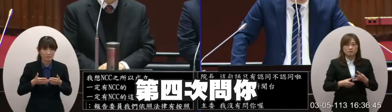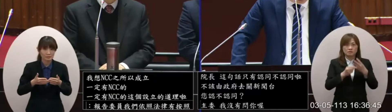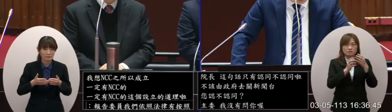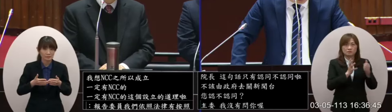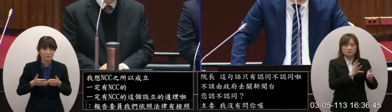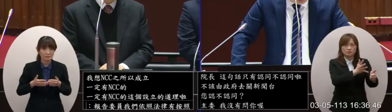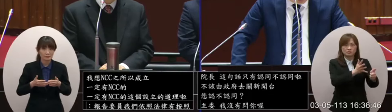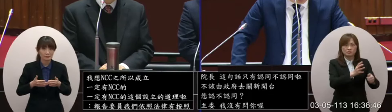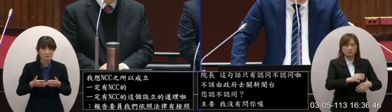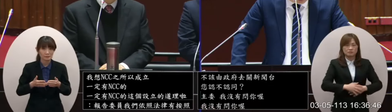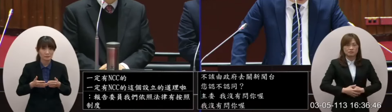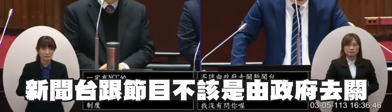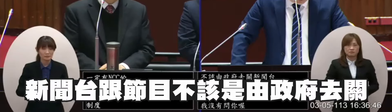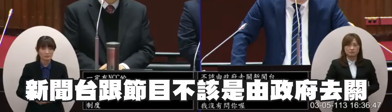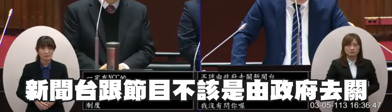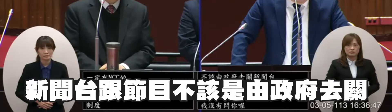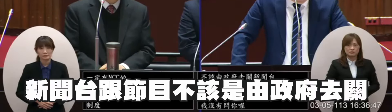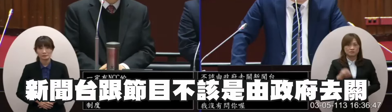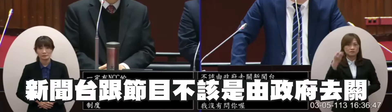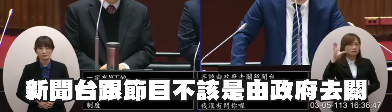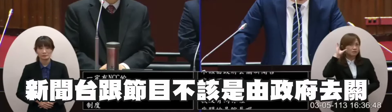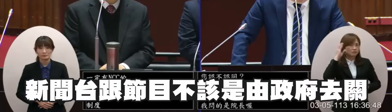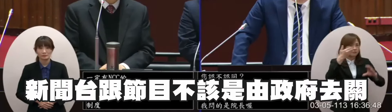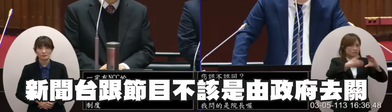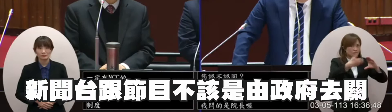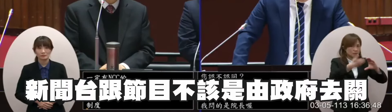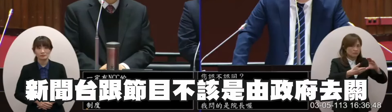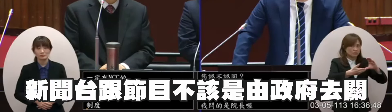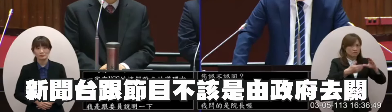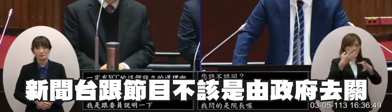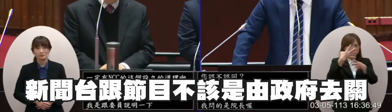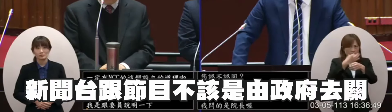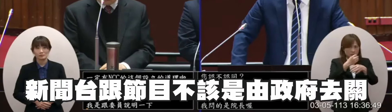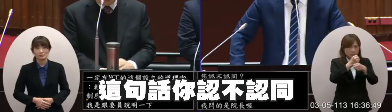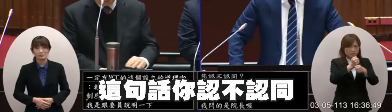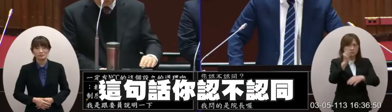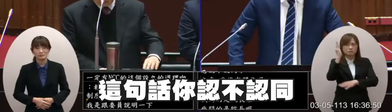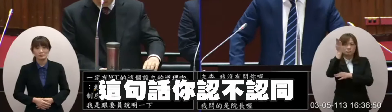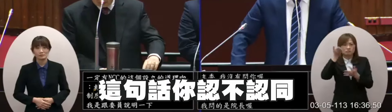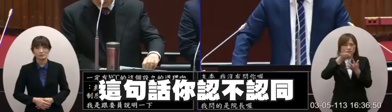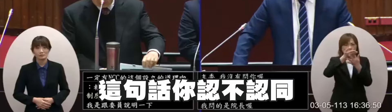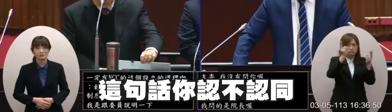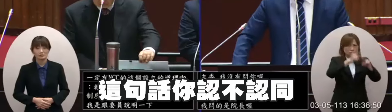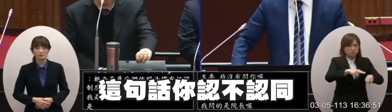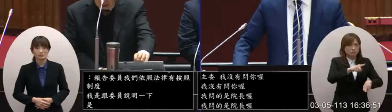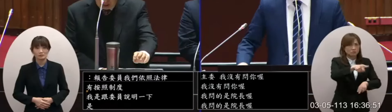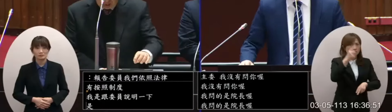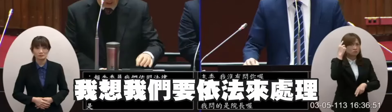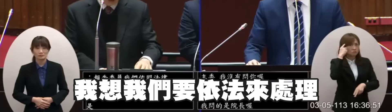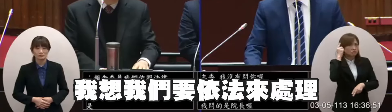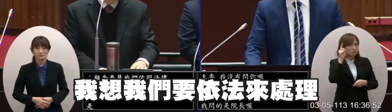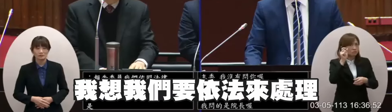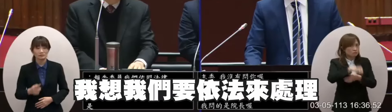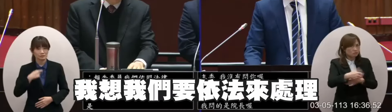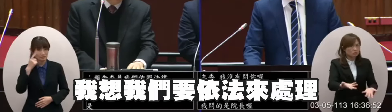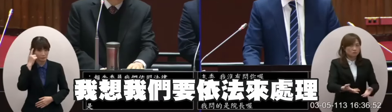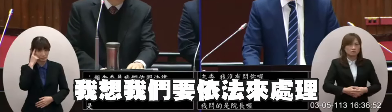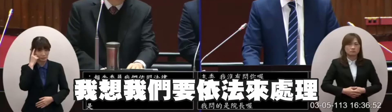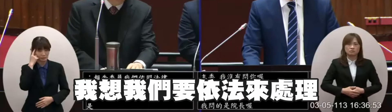你，新闻台跟节目不该是由政府去关，这句话你认不认同？ 我